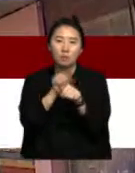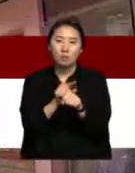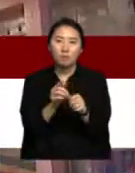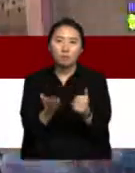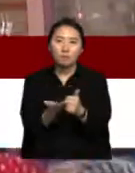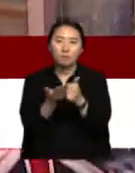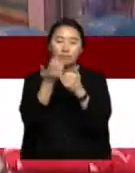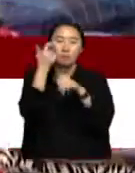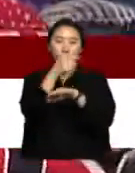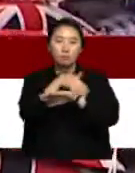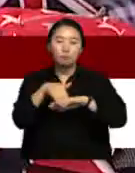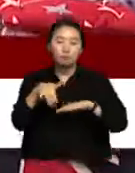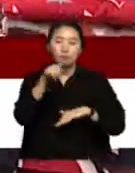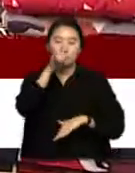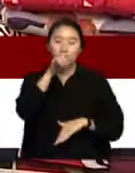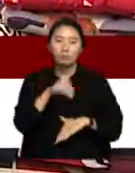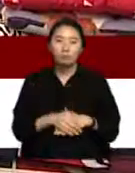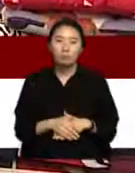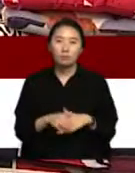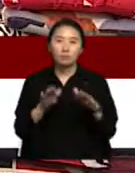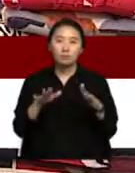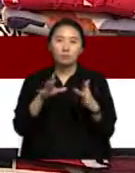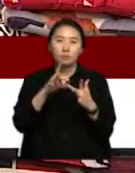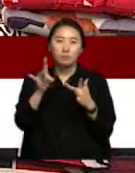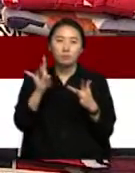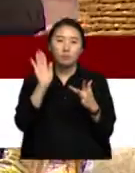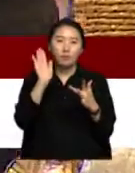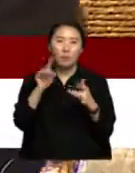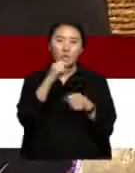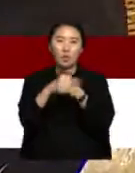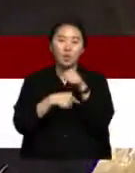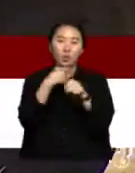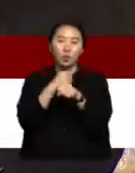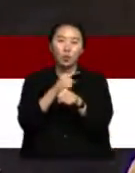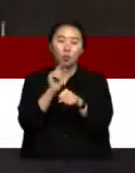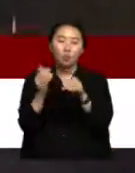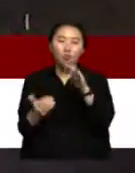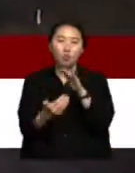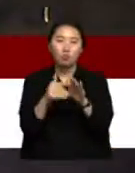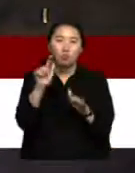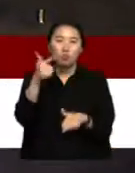특화시장으로 육성하는 사업입니다. 이번 선정으로 앞으로 1년간 최대